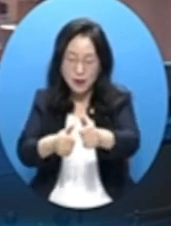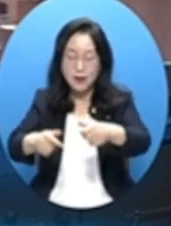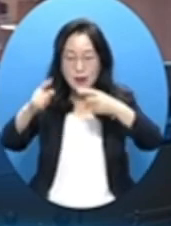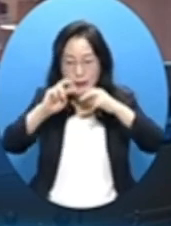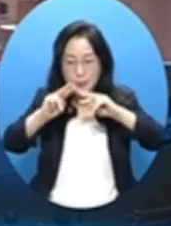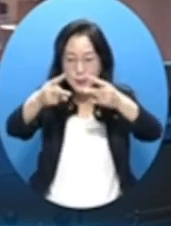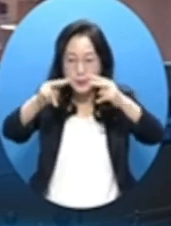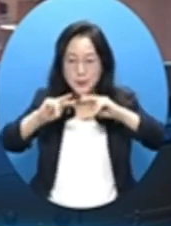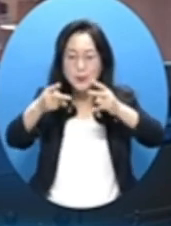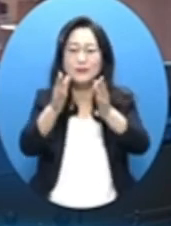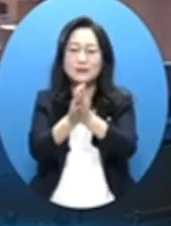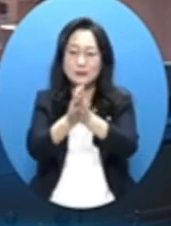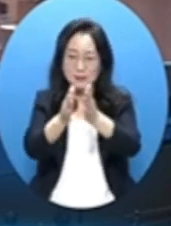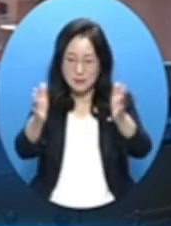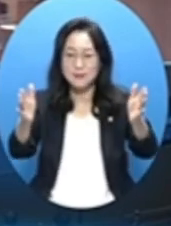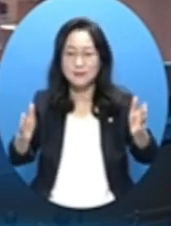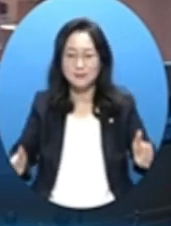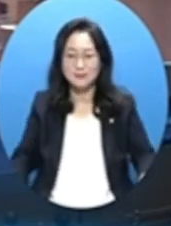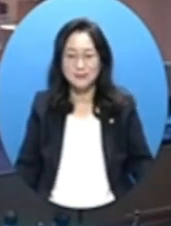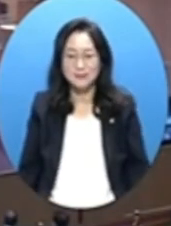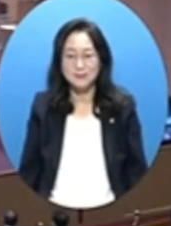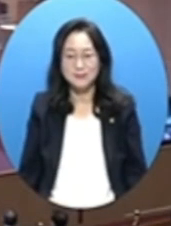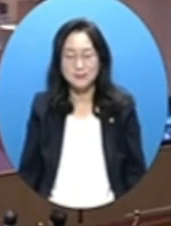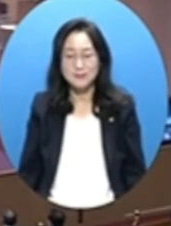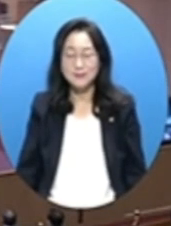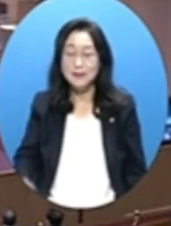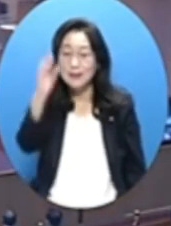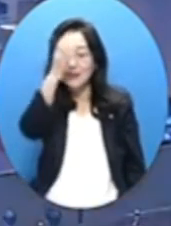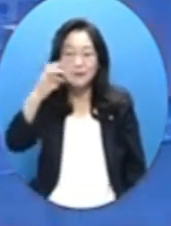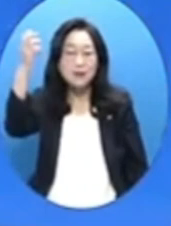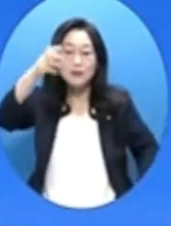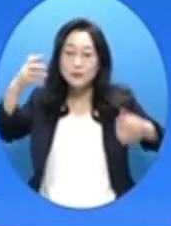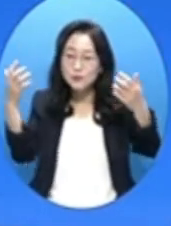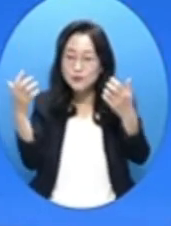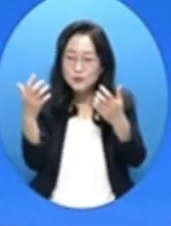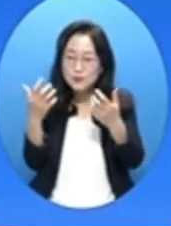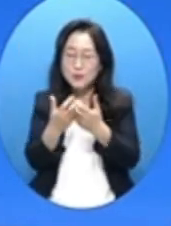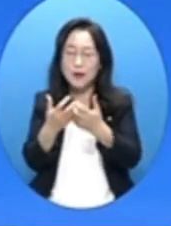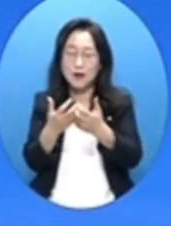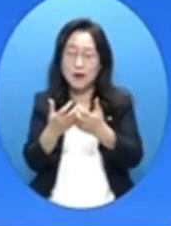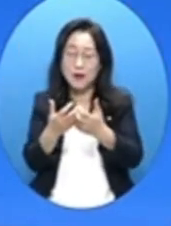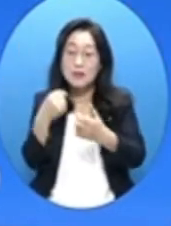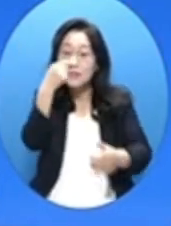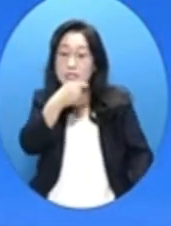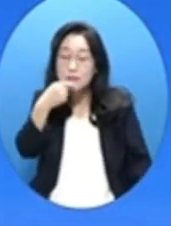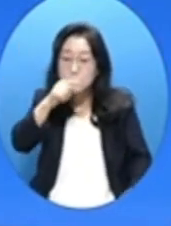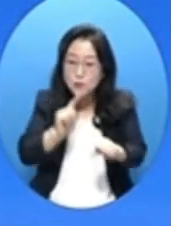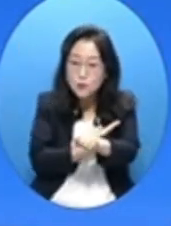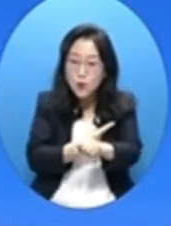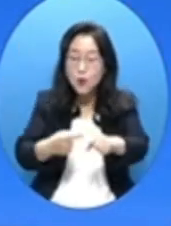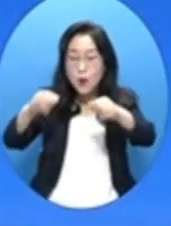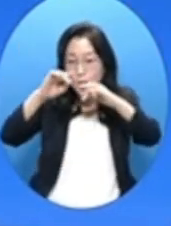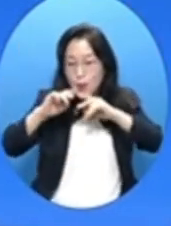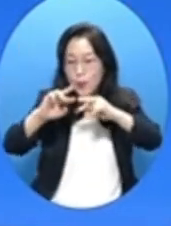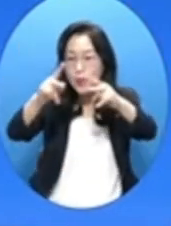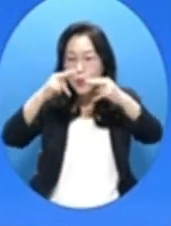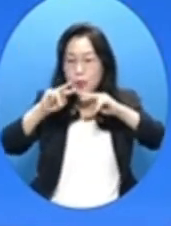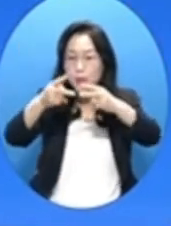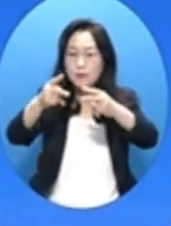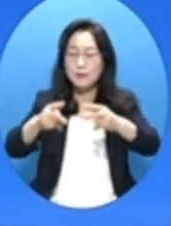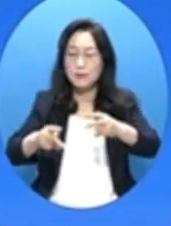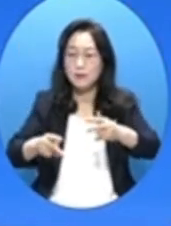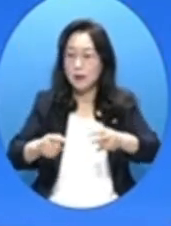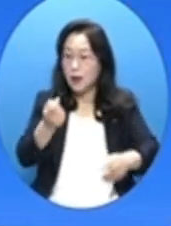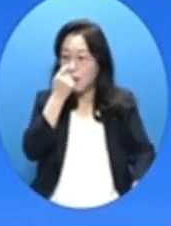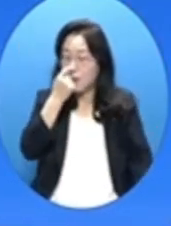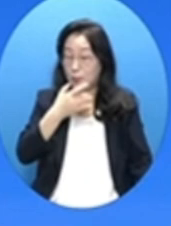언어로 말하기를 시작하니라. 성령 충만 받고 저들의 입에서 방언이 터져나왔습니다. 저들이 한 번도